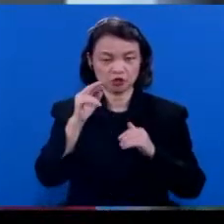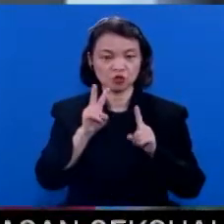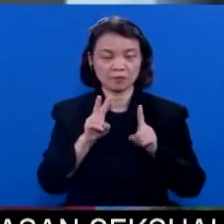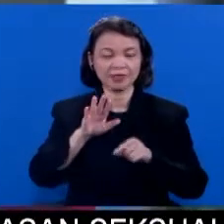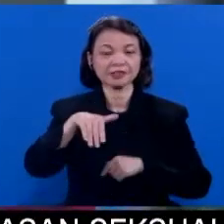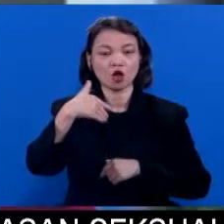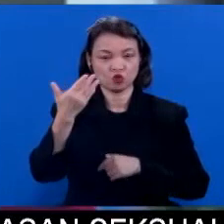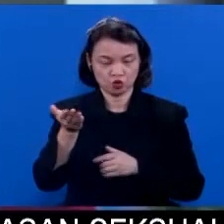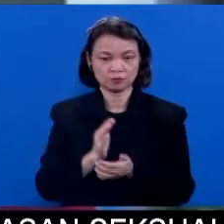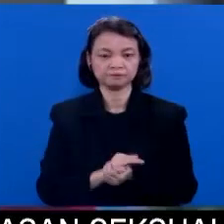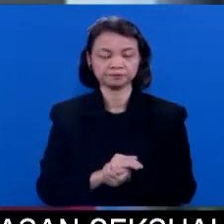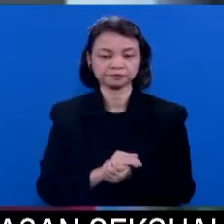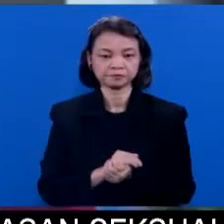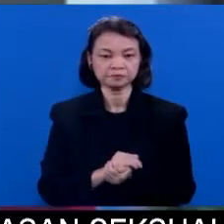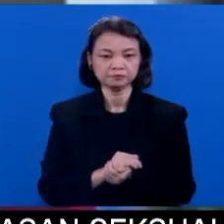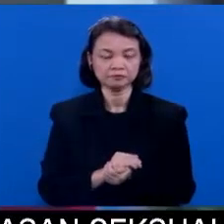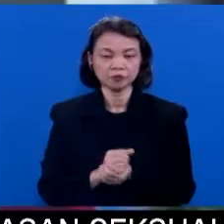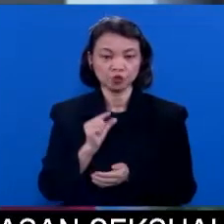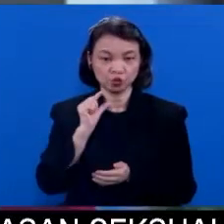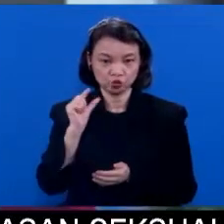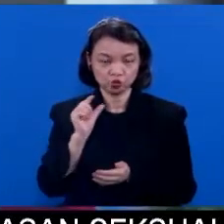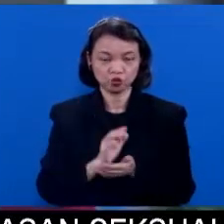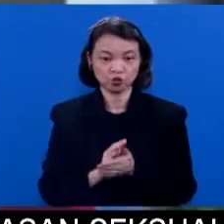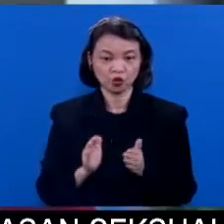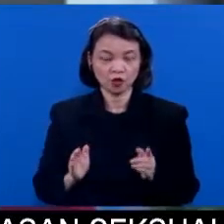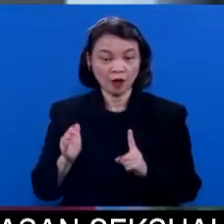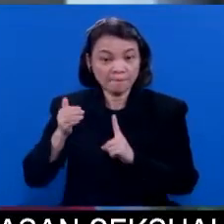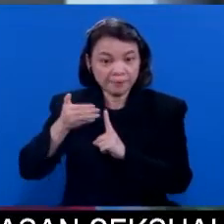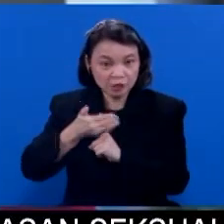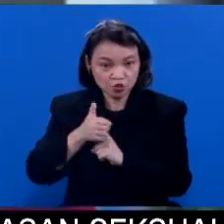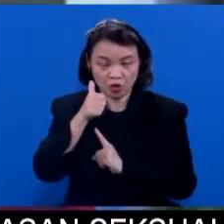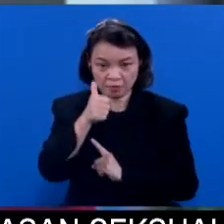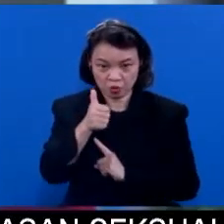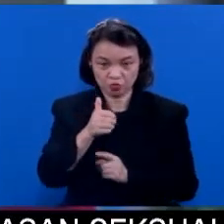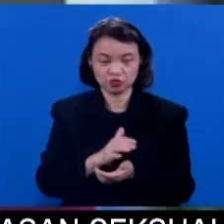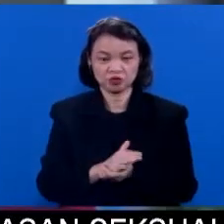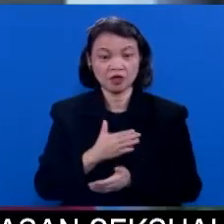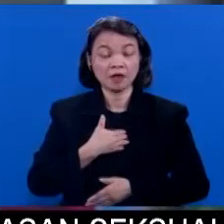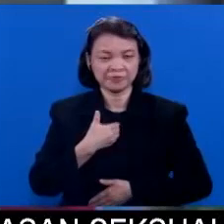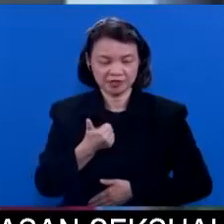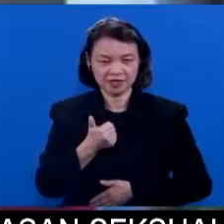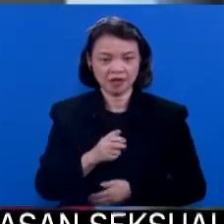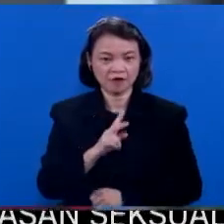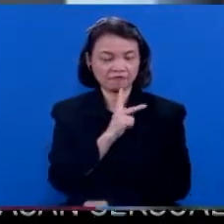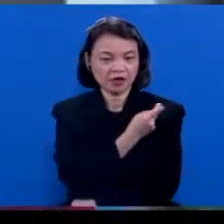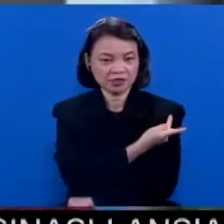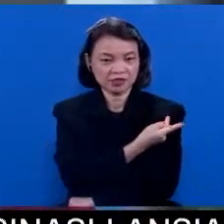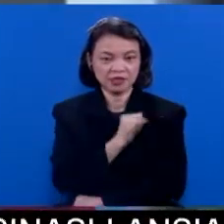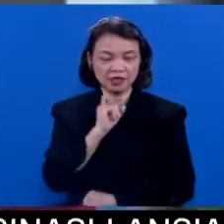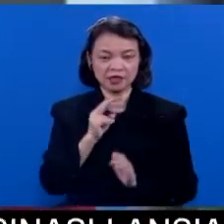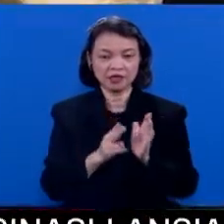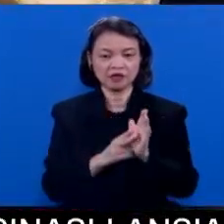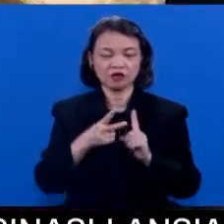Jadi untuk memaksimalkan perlindungan boleh juga tuh misalnya kita vaksin influenza